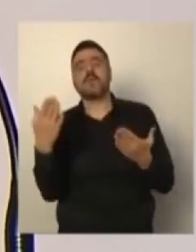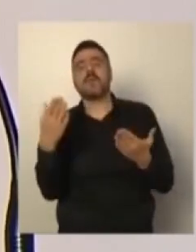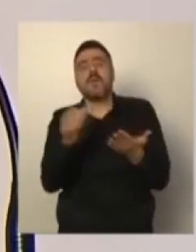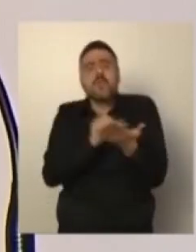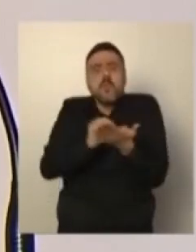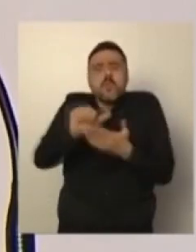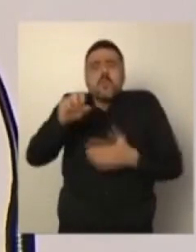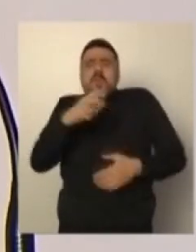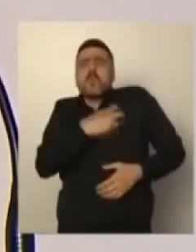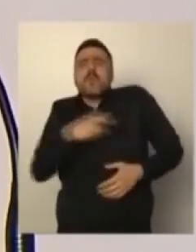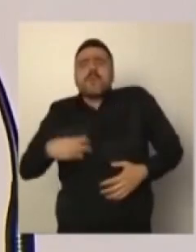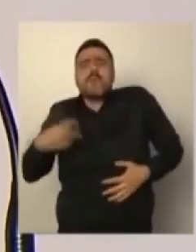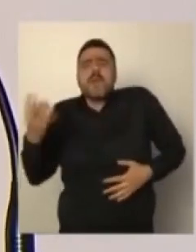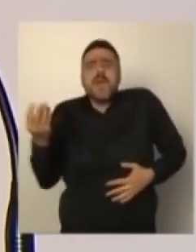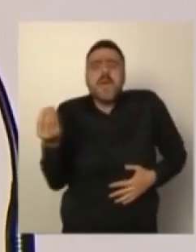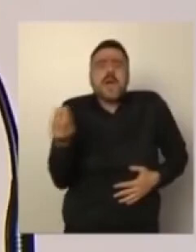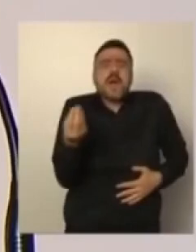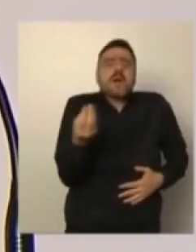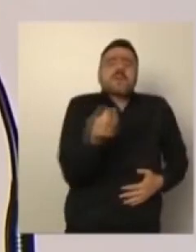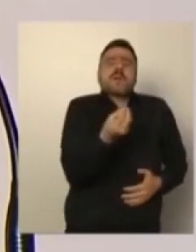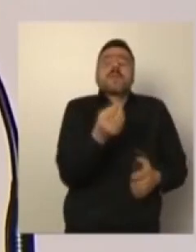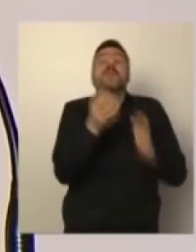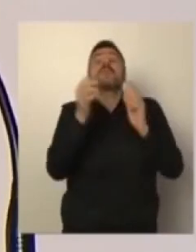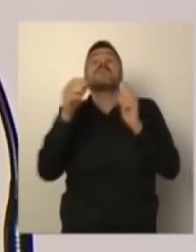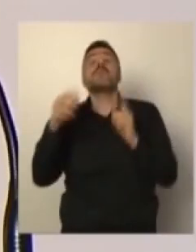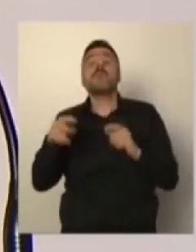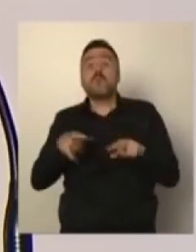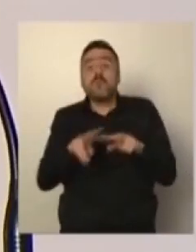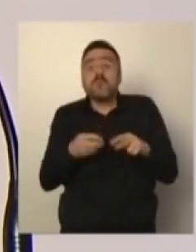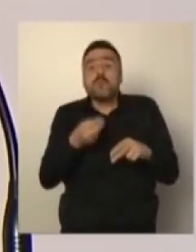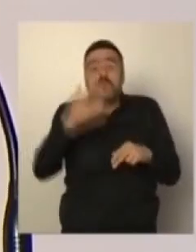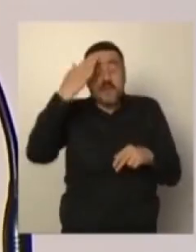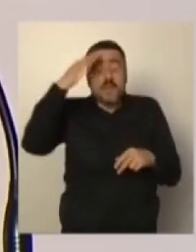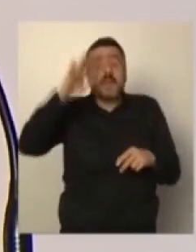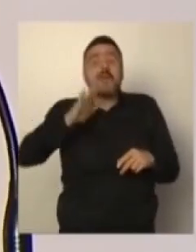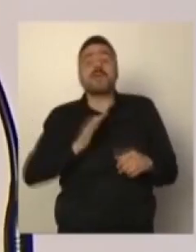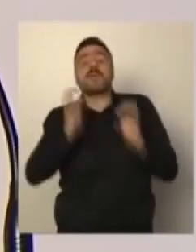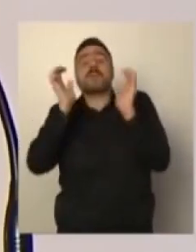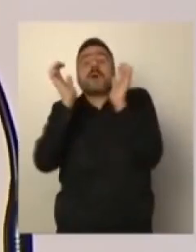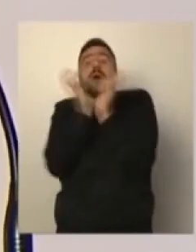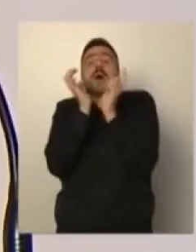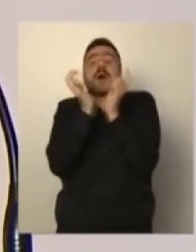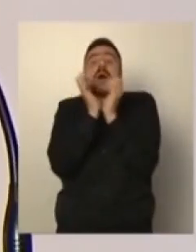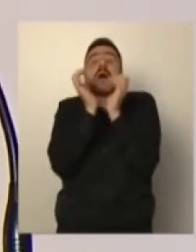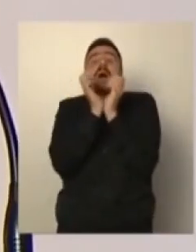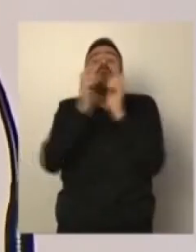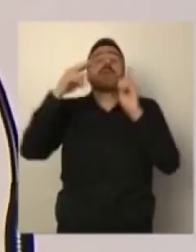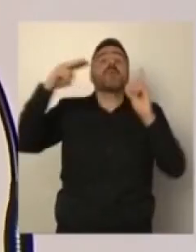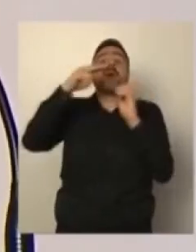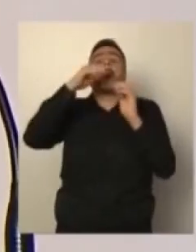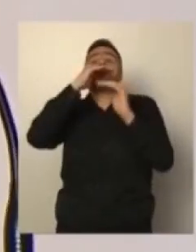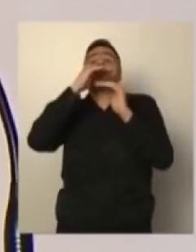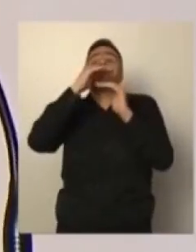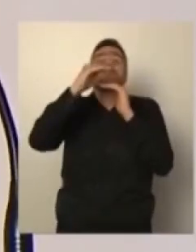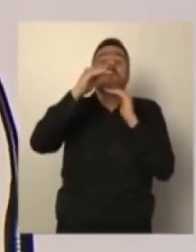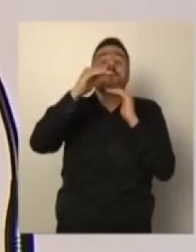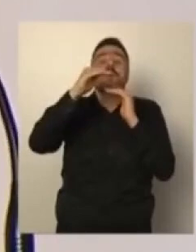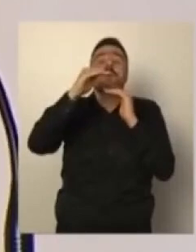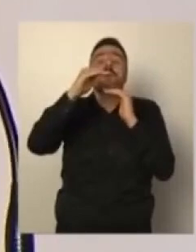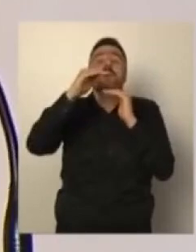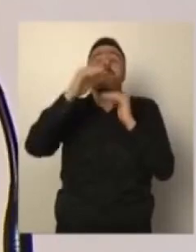nebilerin, efendimizin aile efradının, ashabının ve İslam dinine hizmet